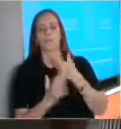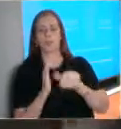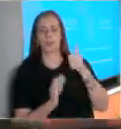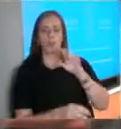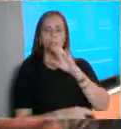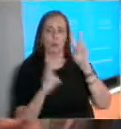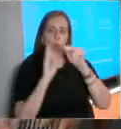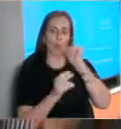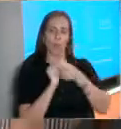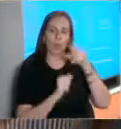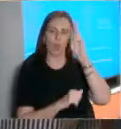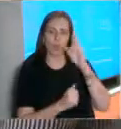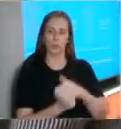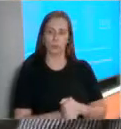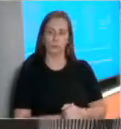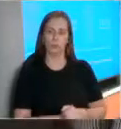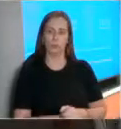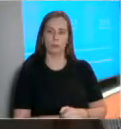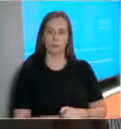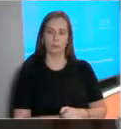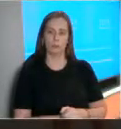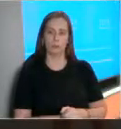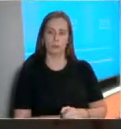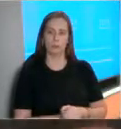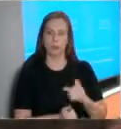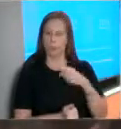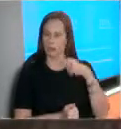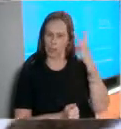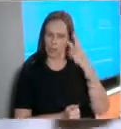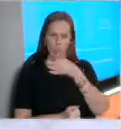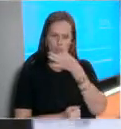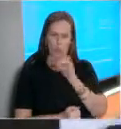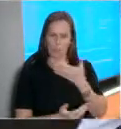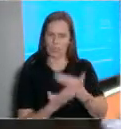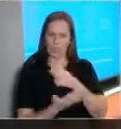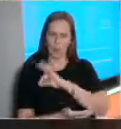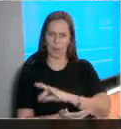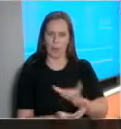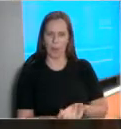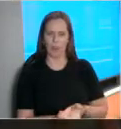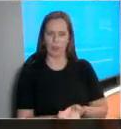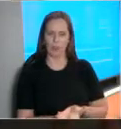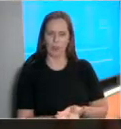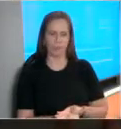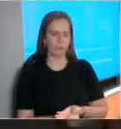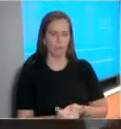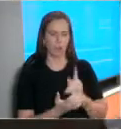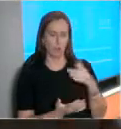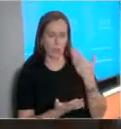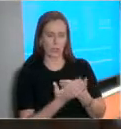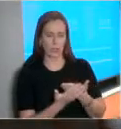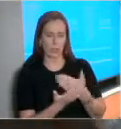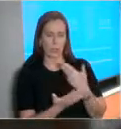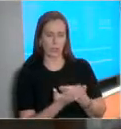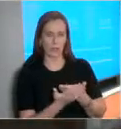קודם, כחול לבן או הליכוד? אני לא הבנתי את השאלה מה המתווה של ליברמן. הוא הציע להם